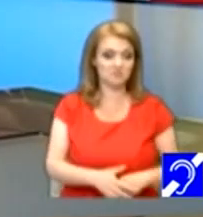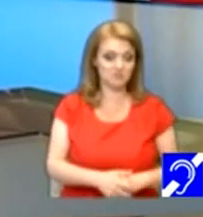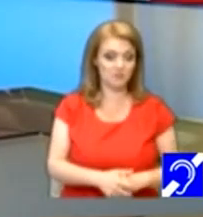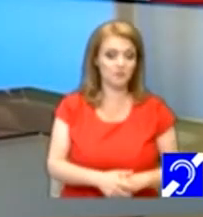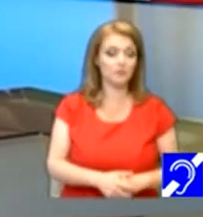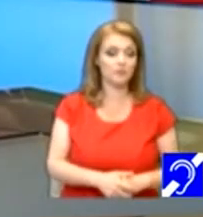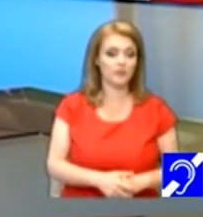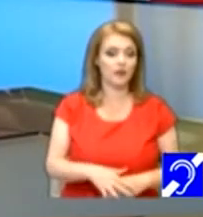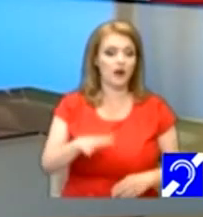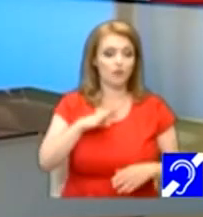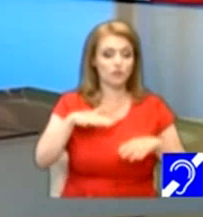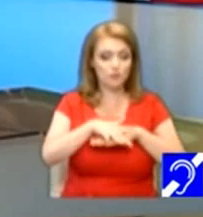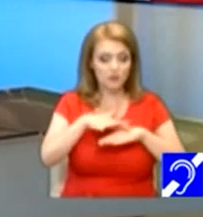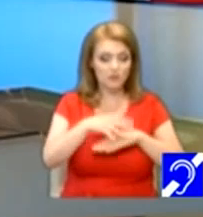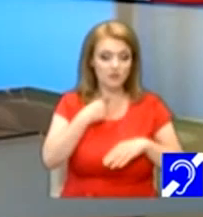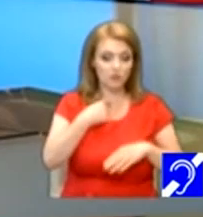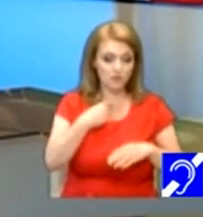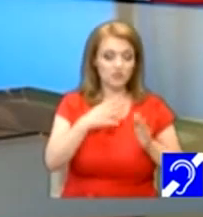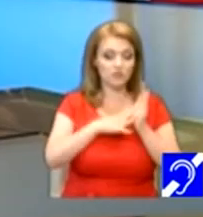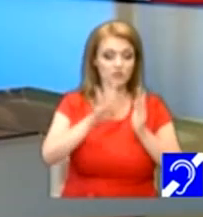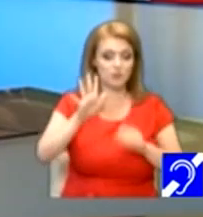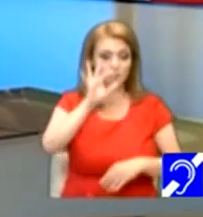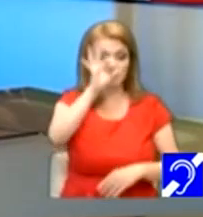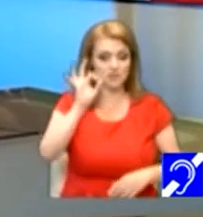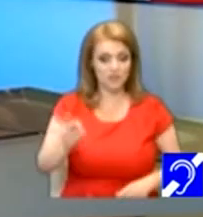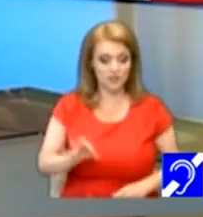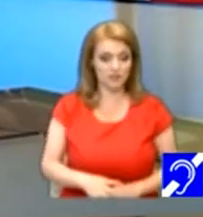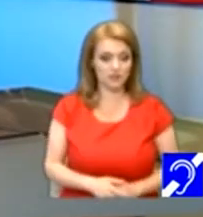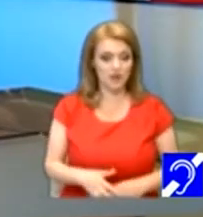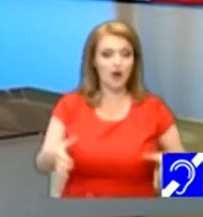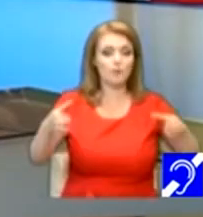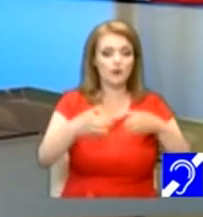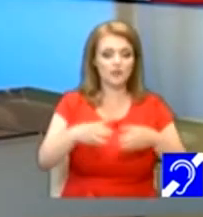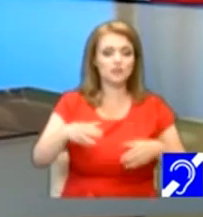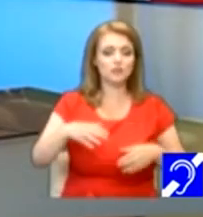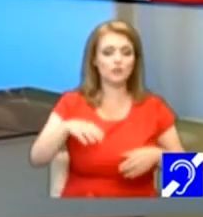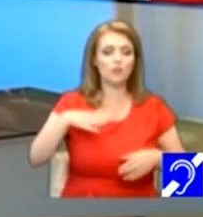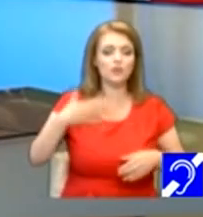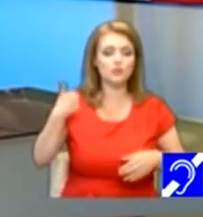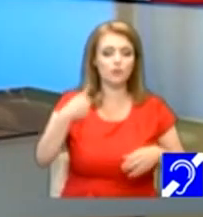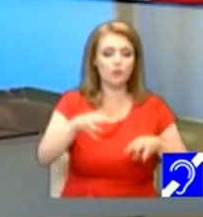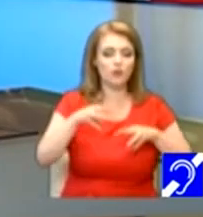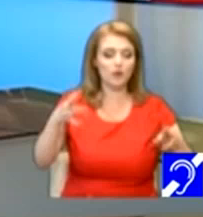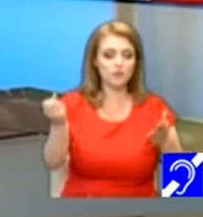partid antisistem după numărarea 95% din voturi. Partidul fostului premier bulgar a